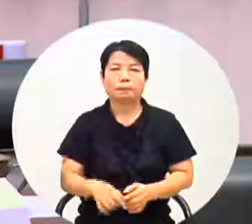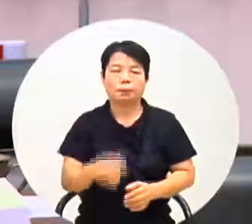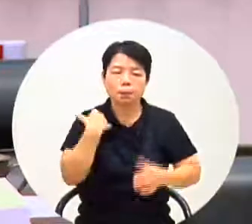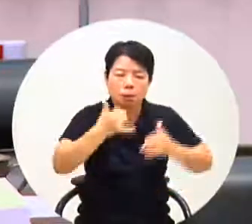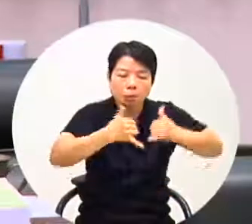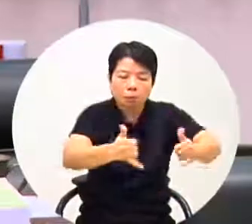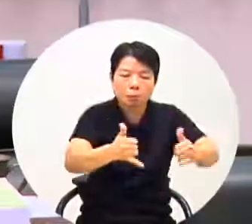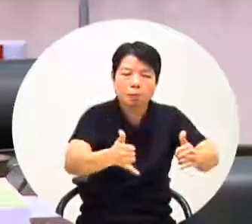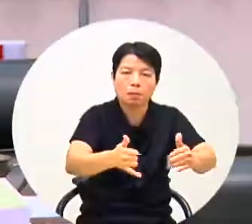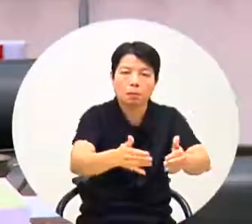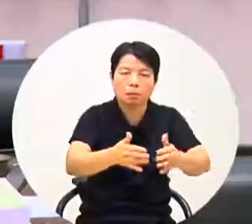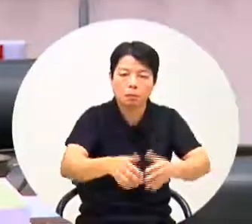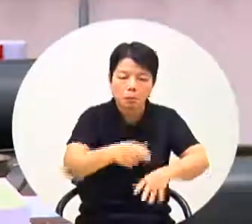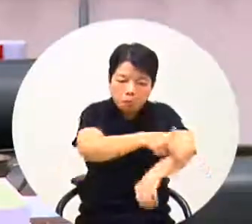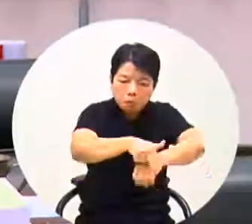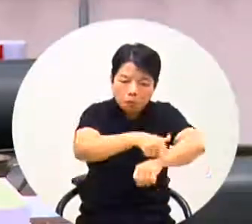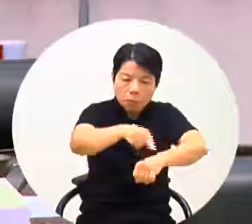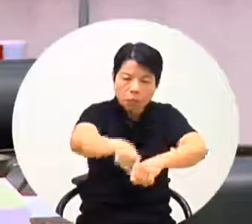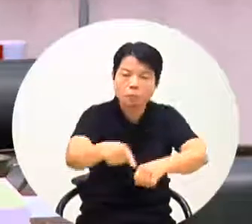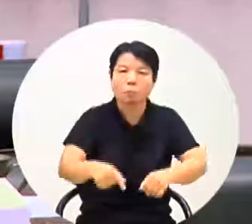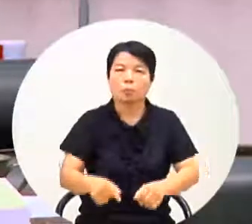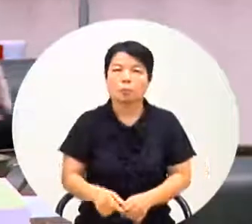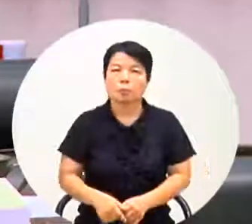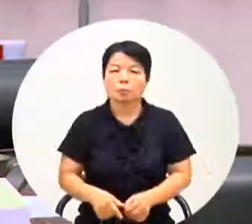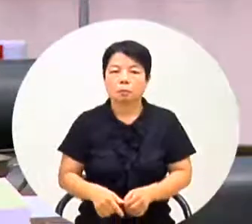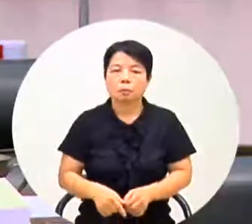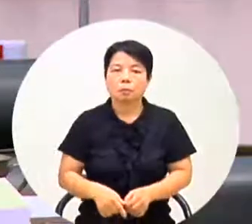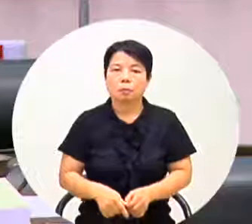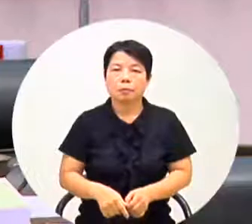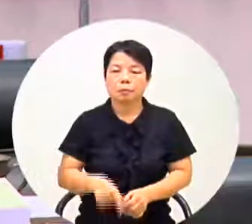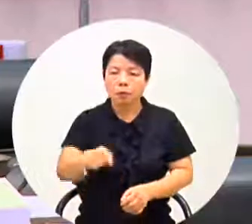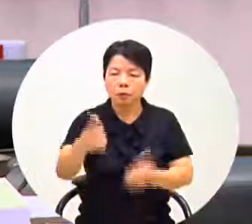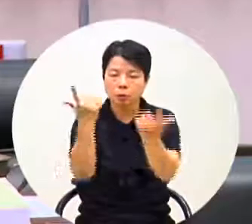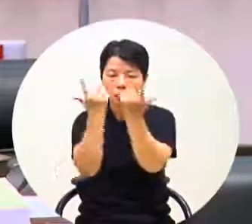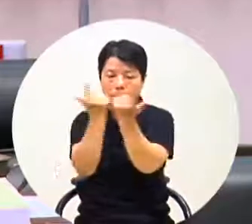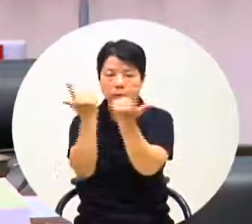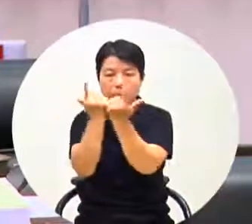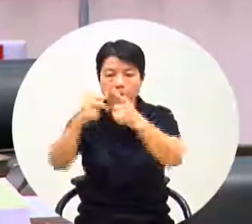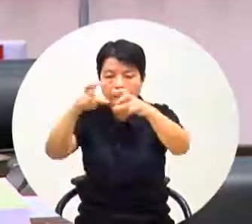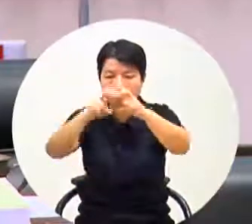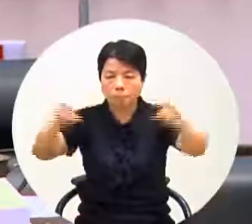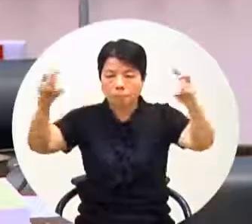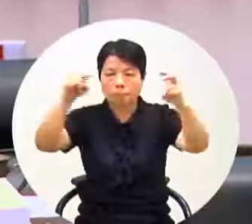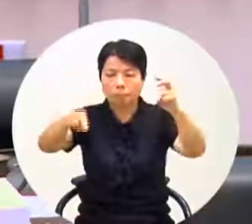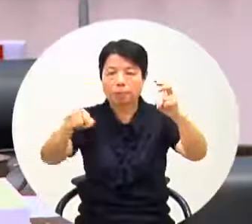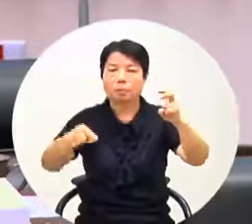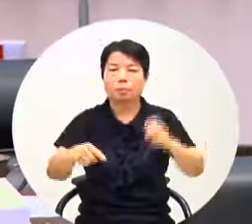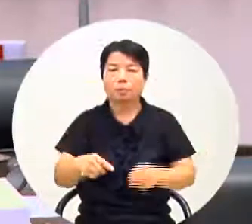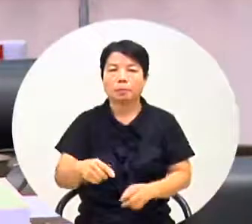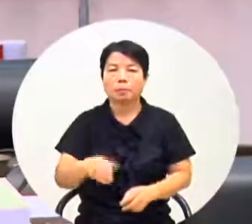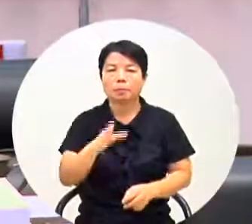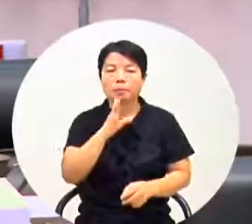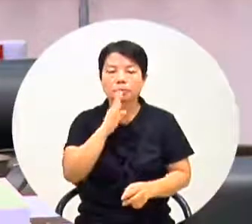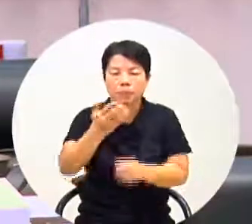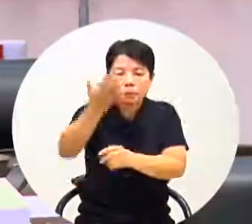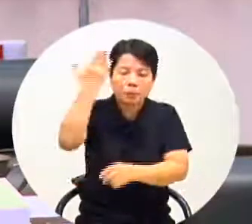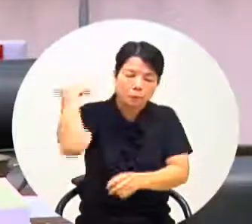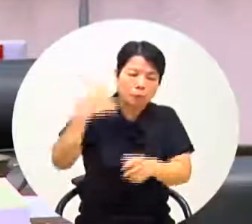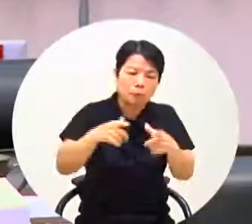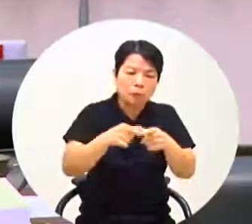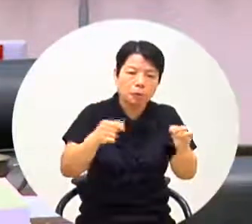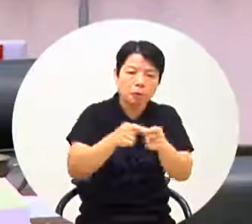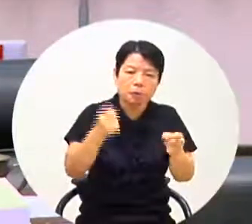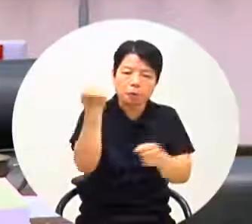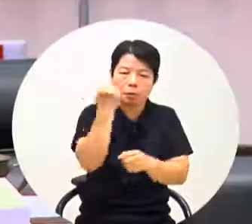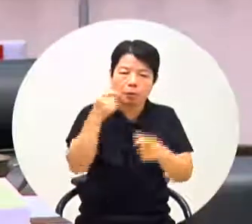造奖规划在后，那个我们北极殿这个铺货的北极殿是以前日本可恶的日